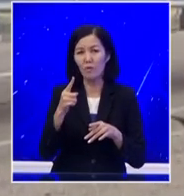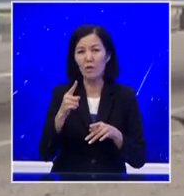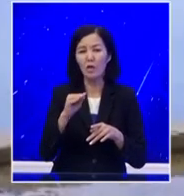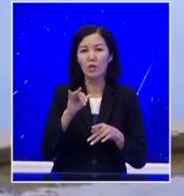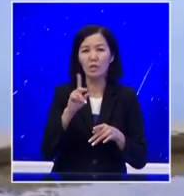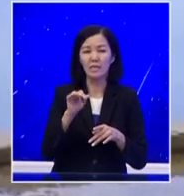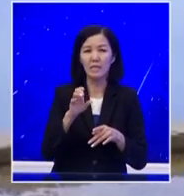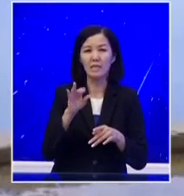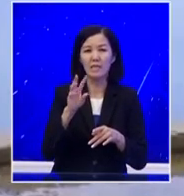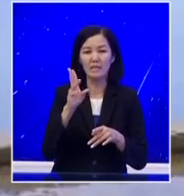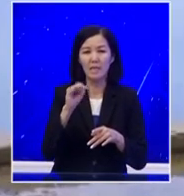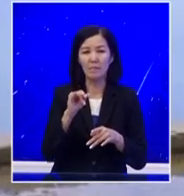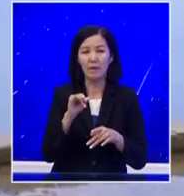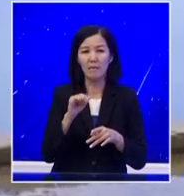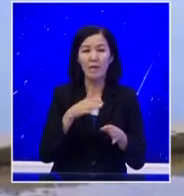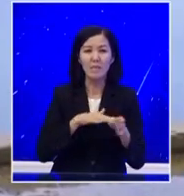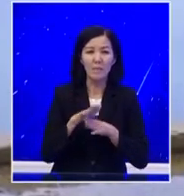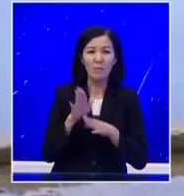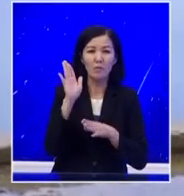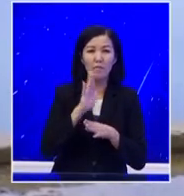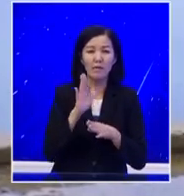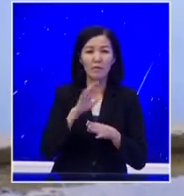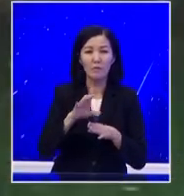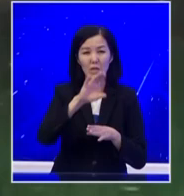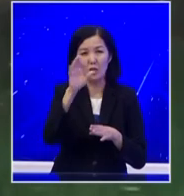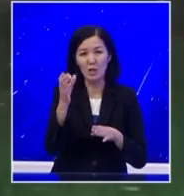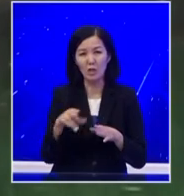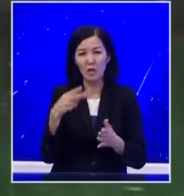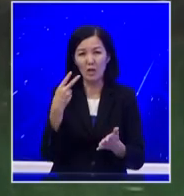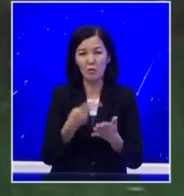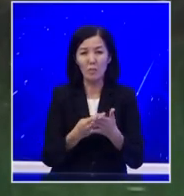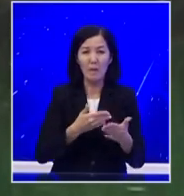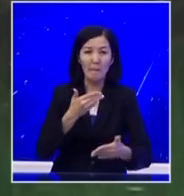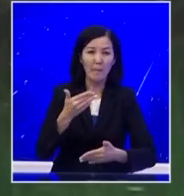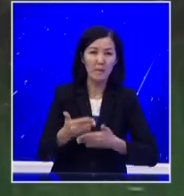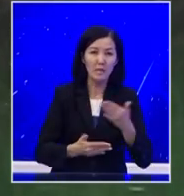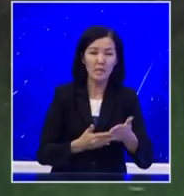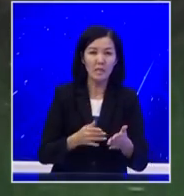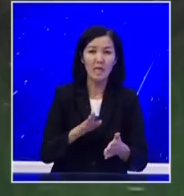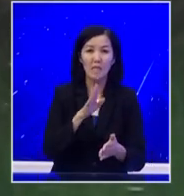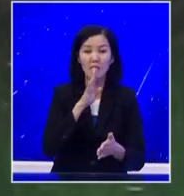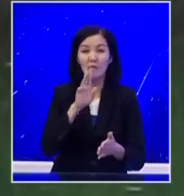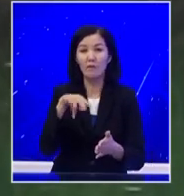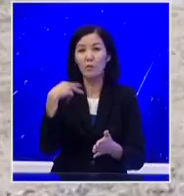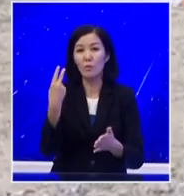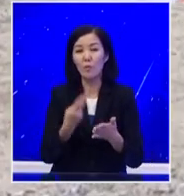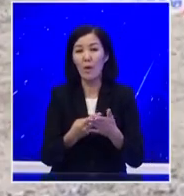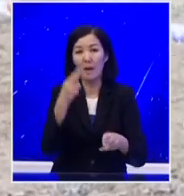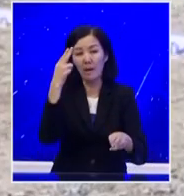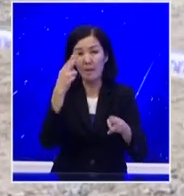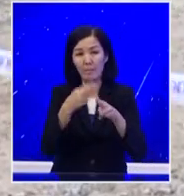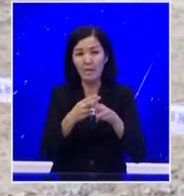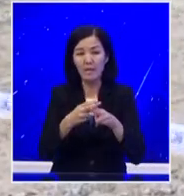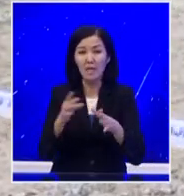поят где в котловане заполненном водой лежала труба по ней шли дети девочка не удержалась и упала ее брат не